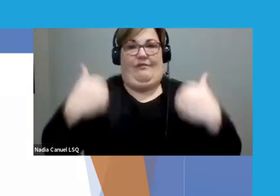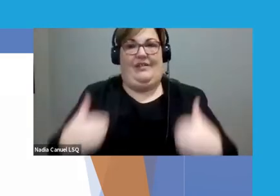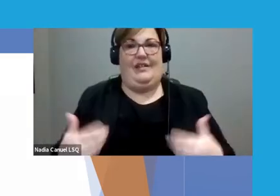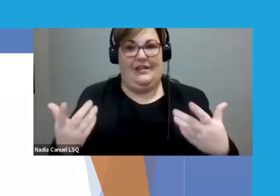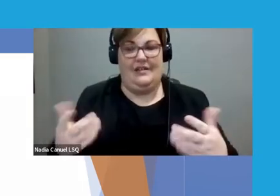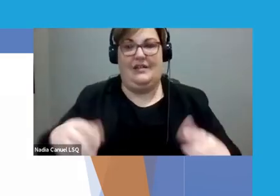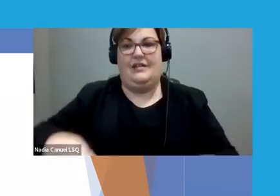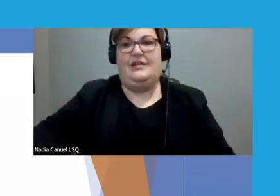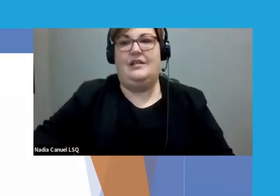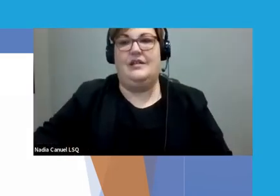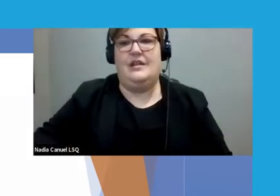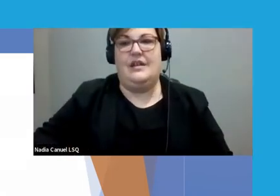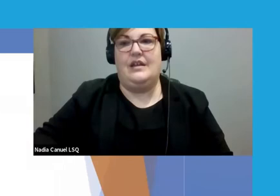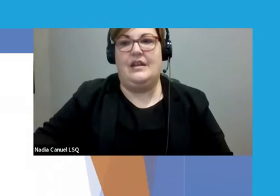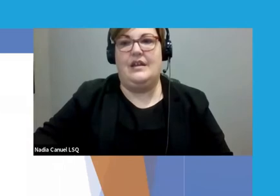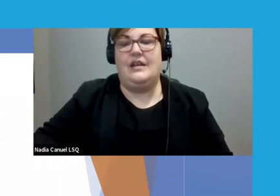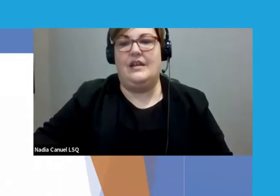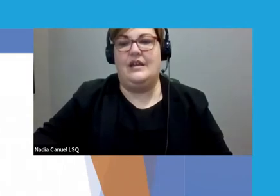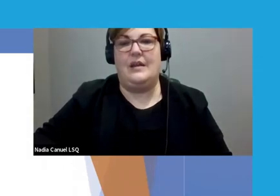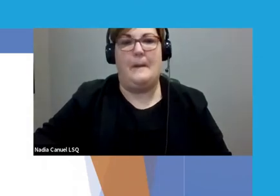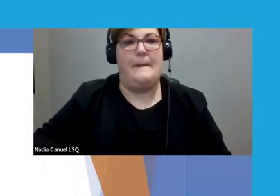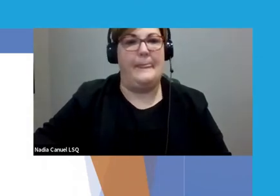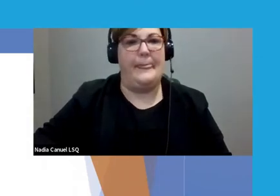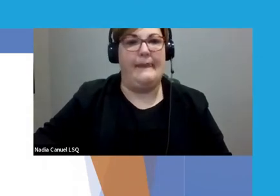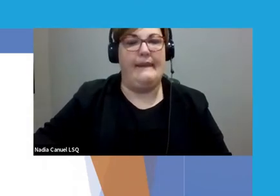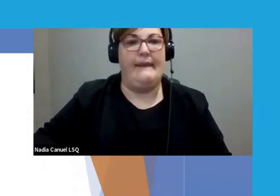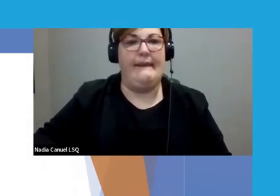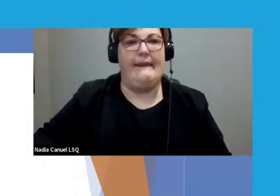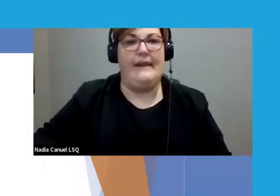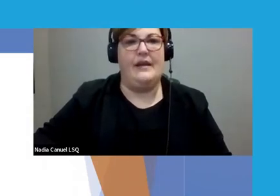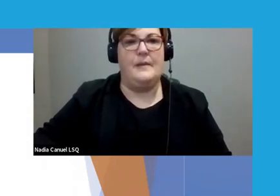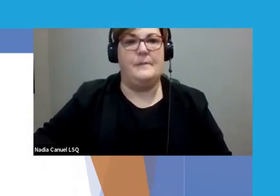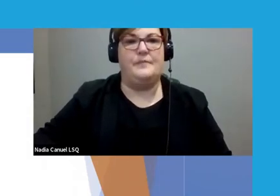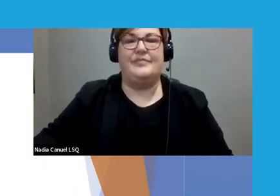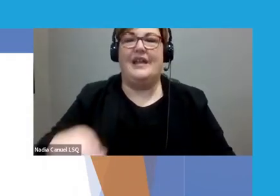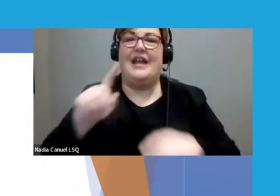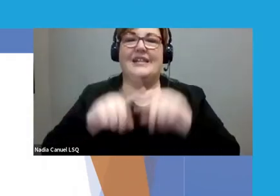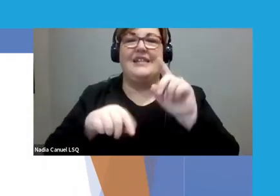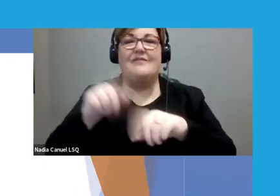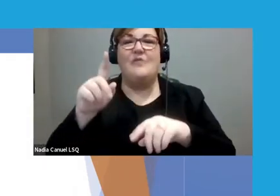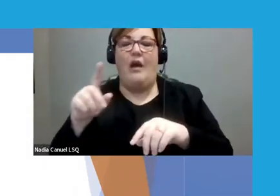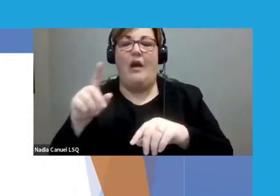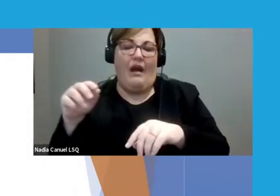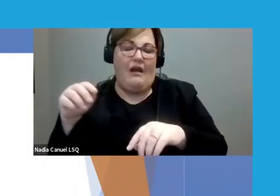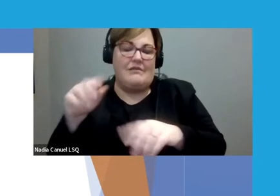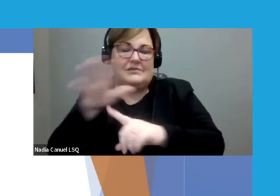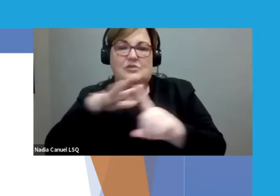En contrepartie, la conception de l'intimité se transforme.